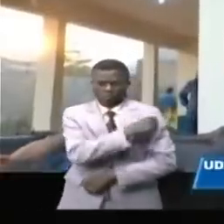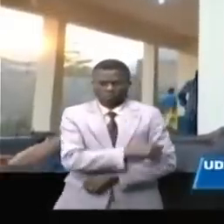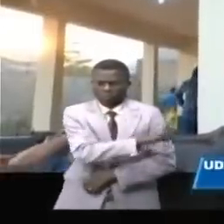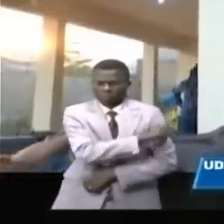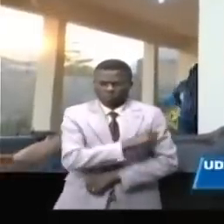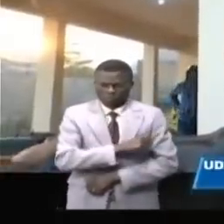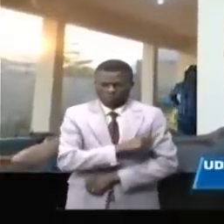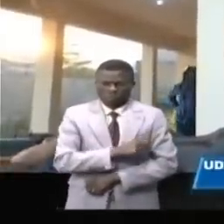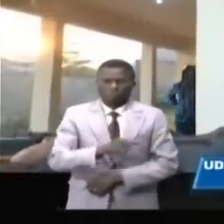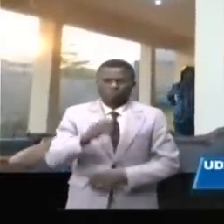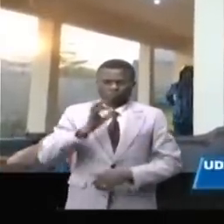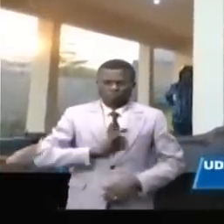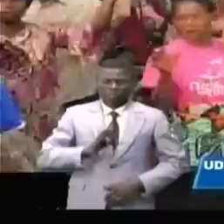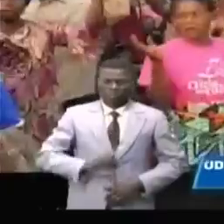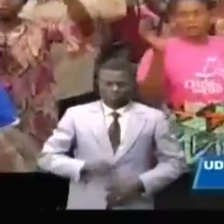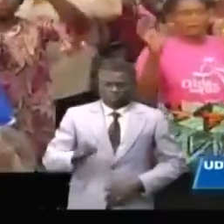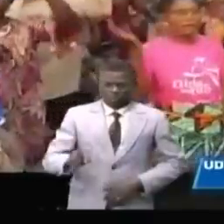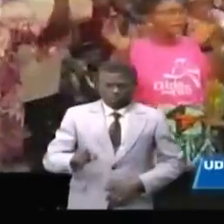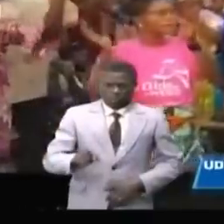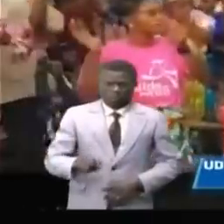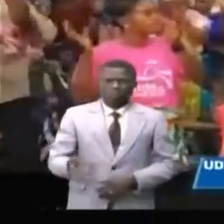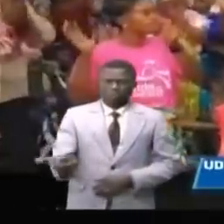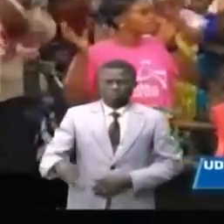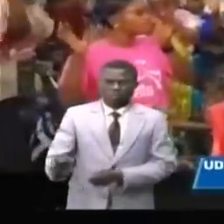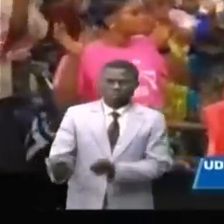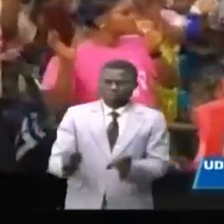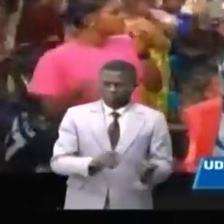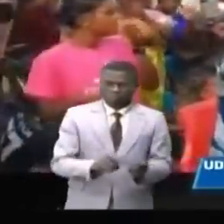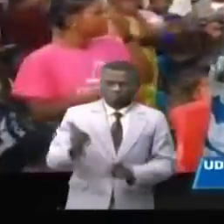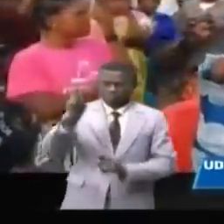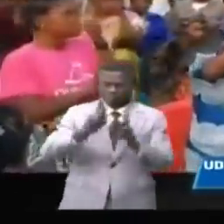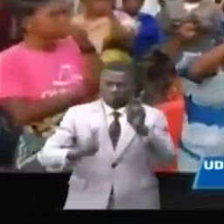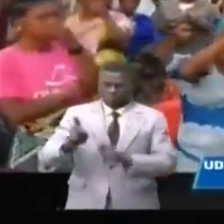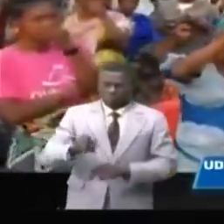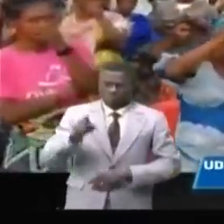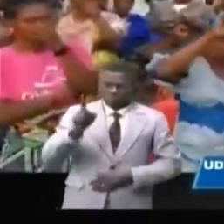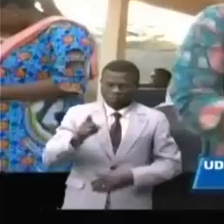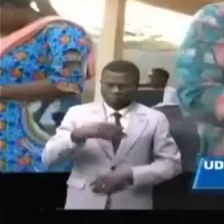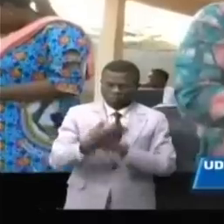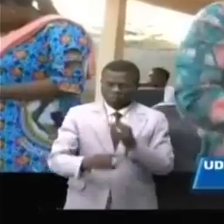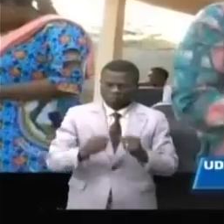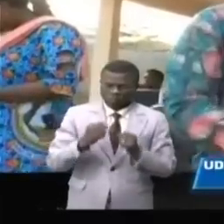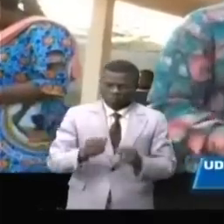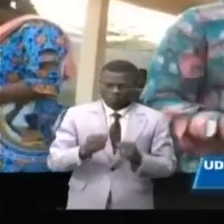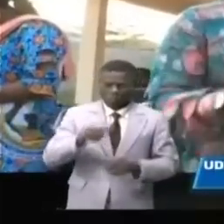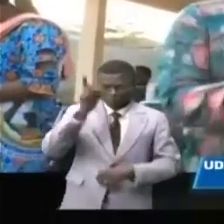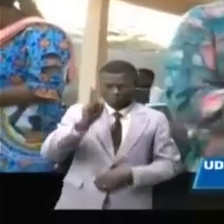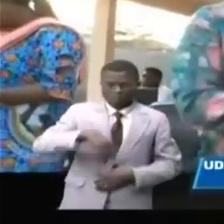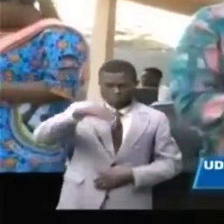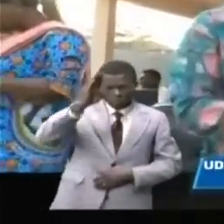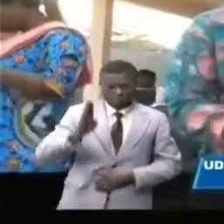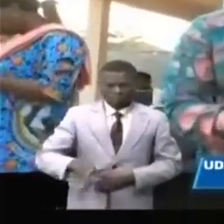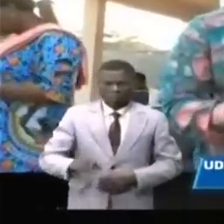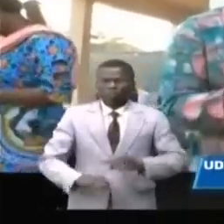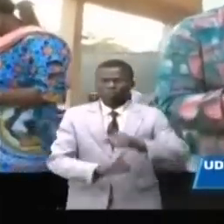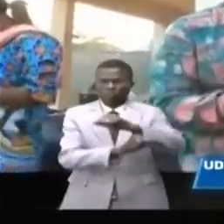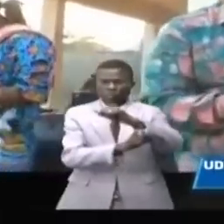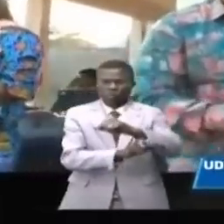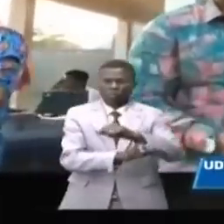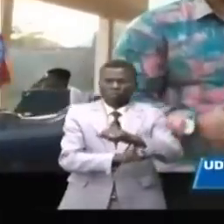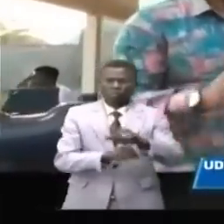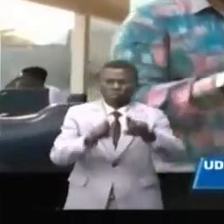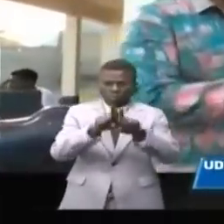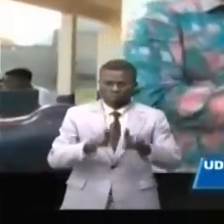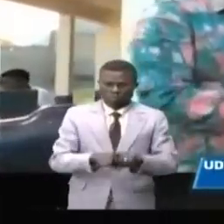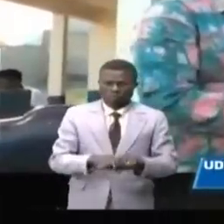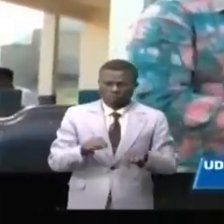spirituel de Félix Tshisekedi au Tanganyika, ses combattants de lutte de premier ordre au sein du parti présidentiel et hôte